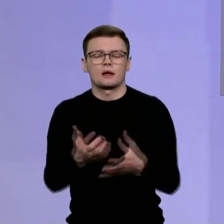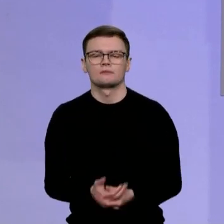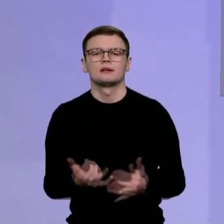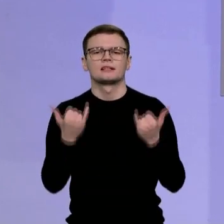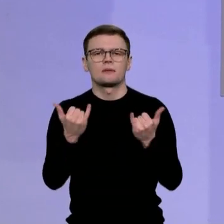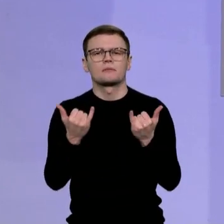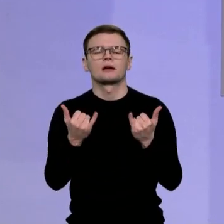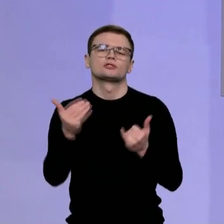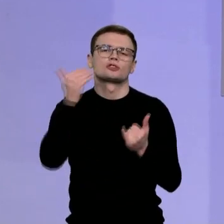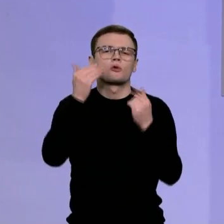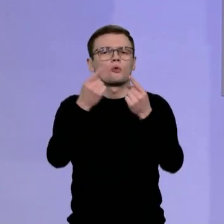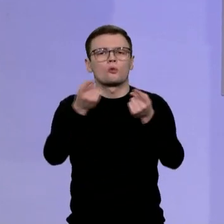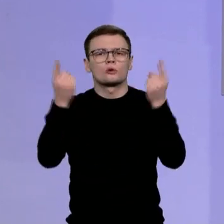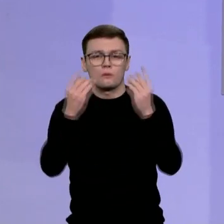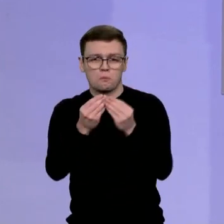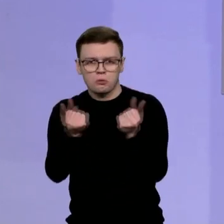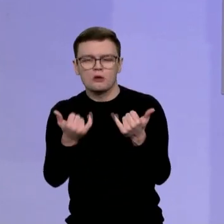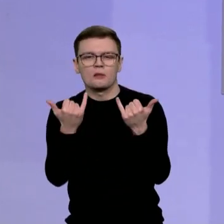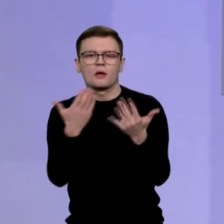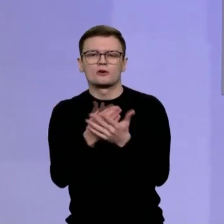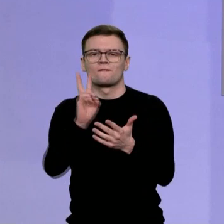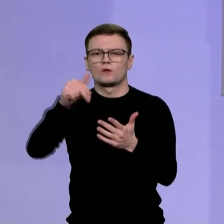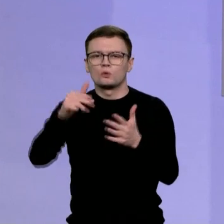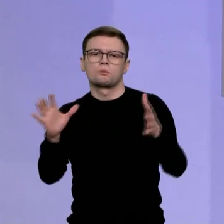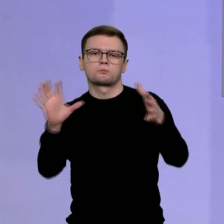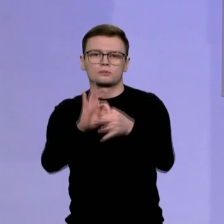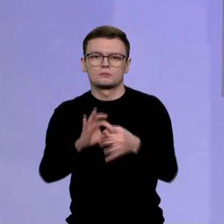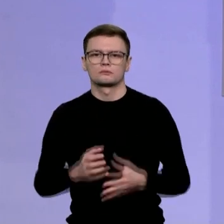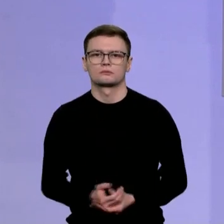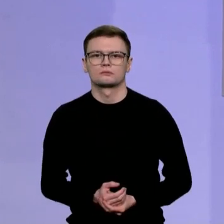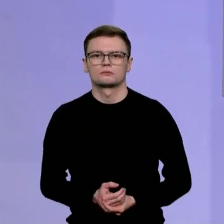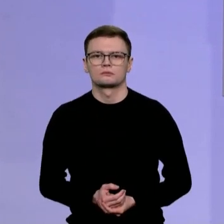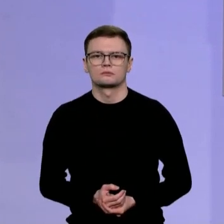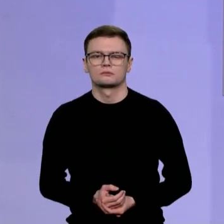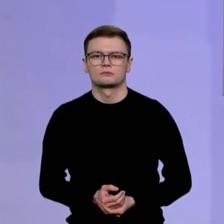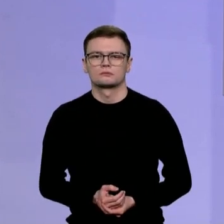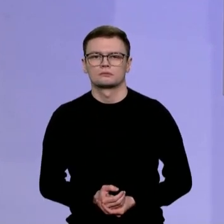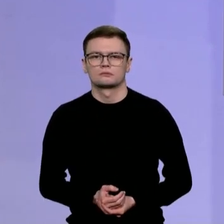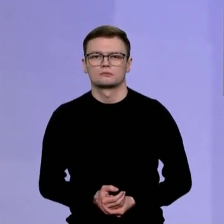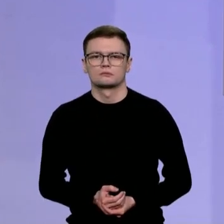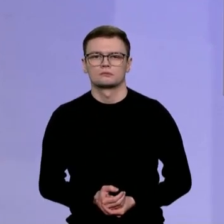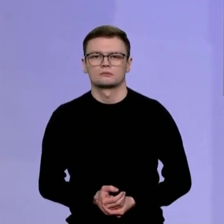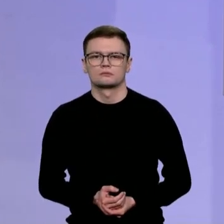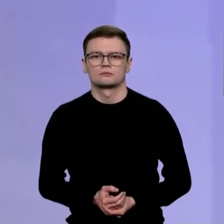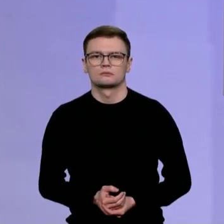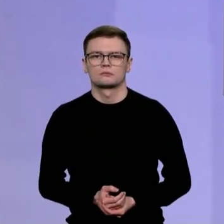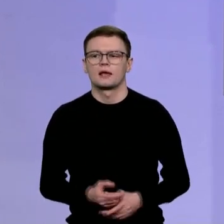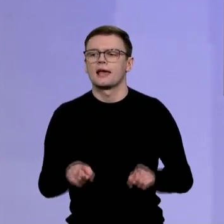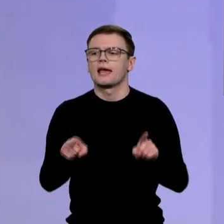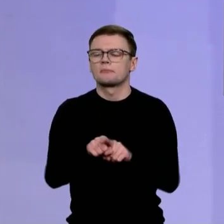Vilniaus universiteto Šiaulių akademija ir šiuo atveju, na, mažėja ta paklausa to